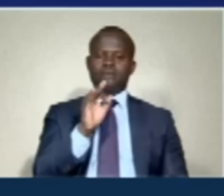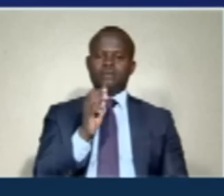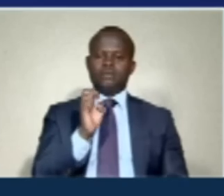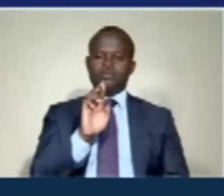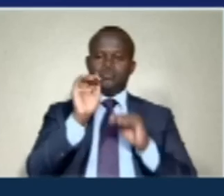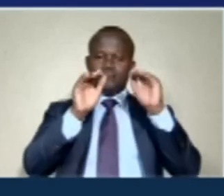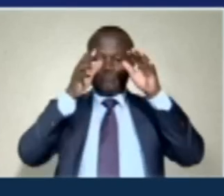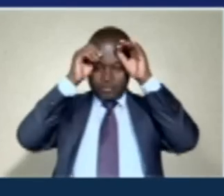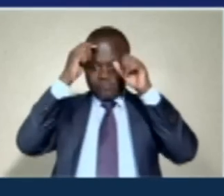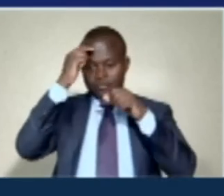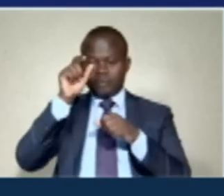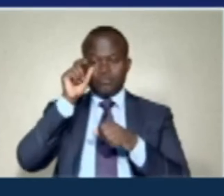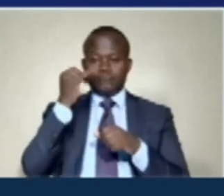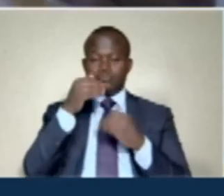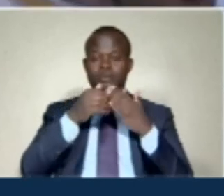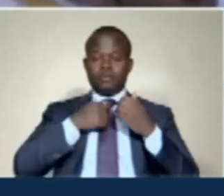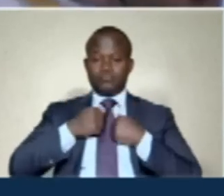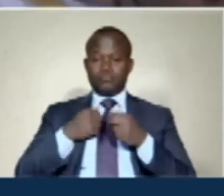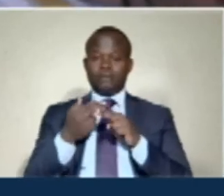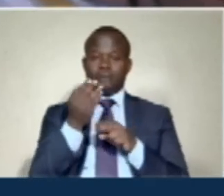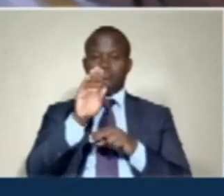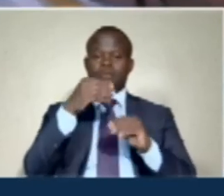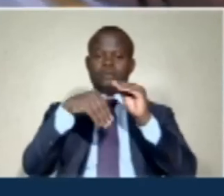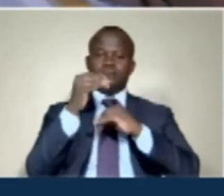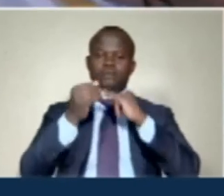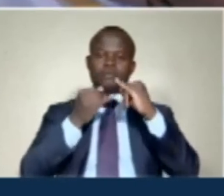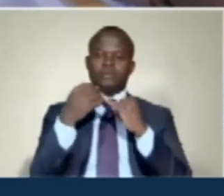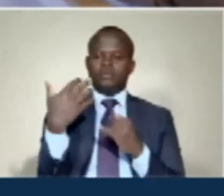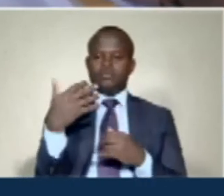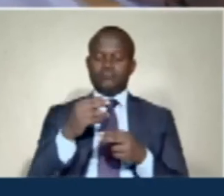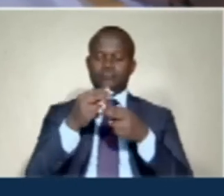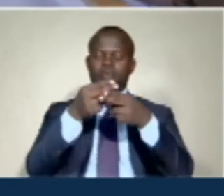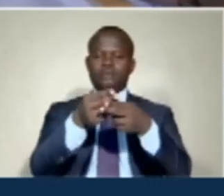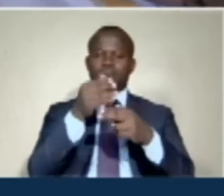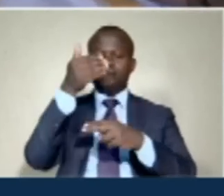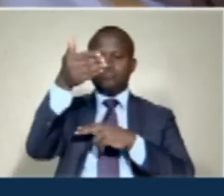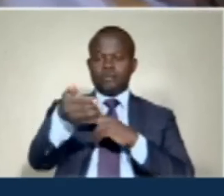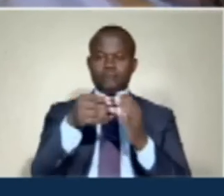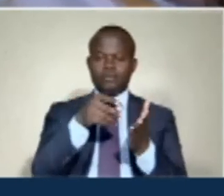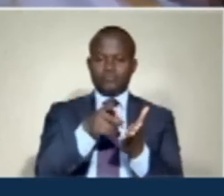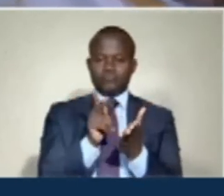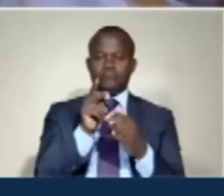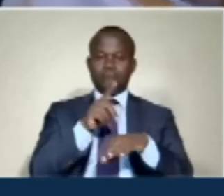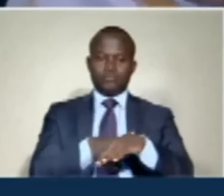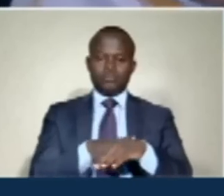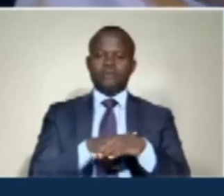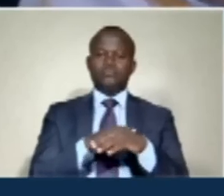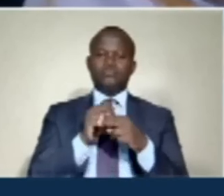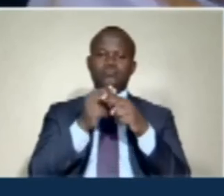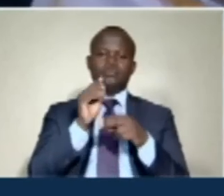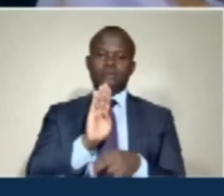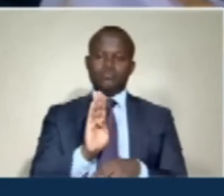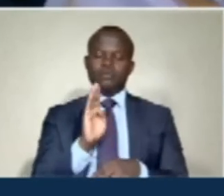yabajije kandi Perezida Kagame niba u Rwanda rwenda gusubira ku isoko mpuzamahanga ry'impapuro mpeshwa mwenda nyuma y'uko rwishyuriye ku gihe umwenda wa miliyoni